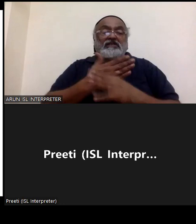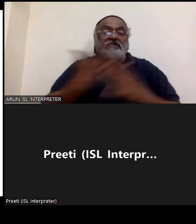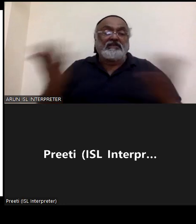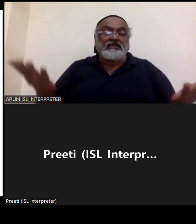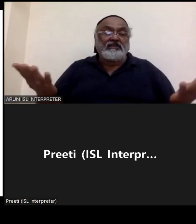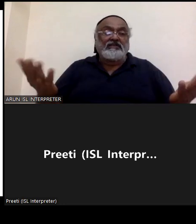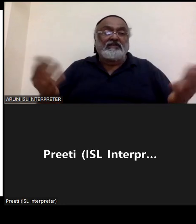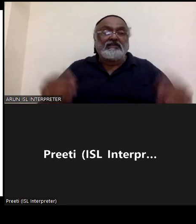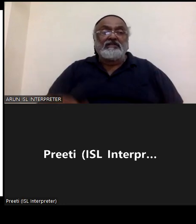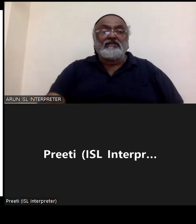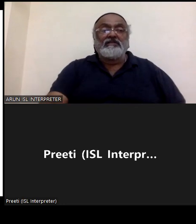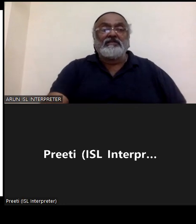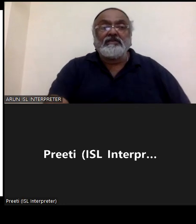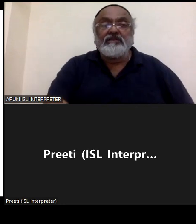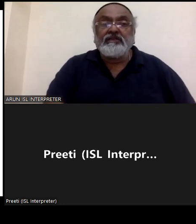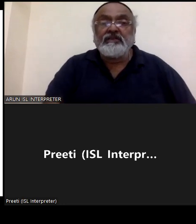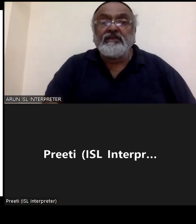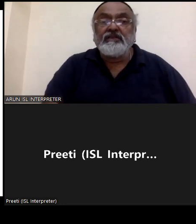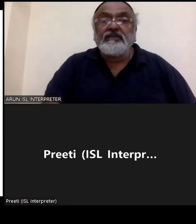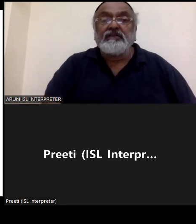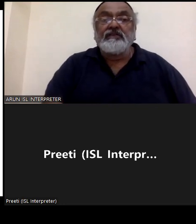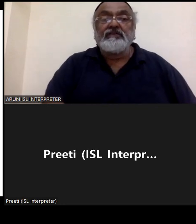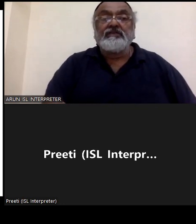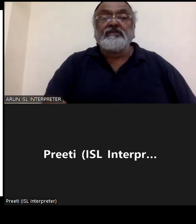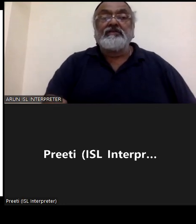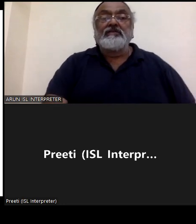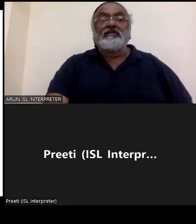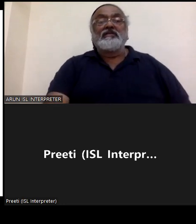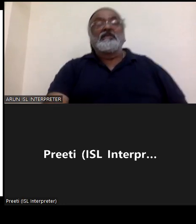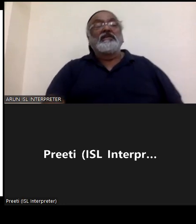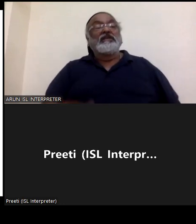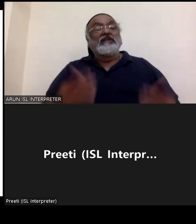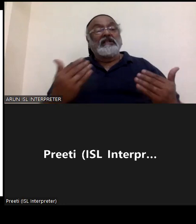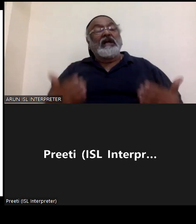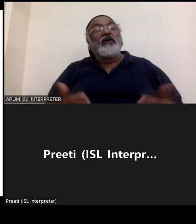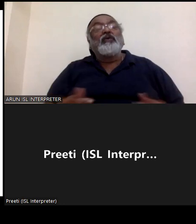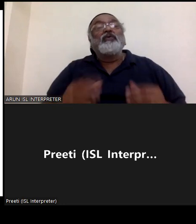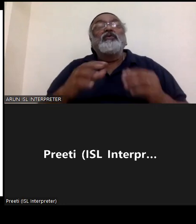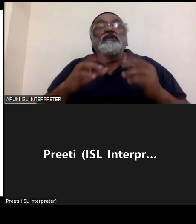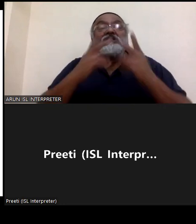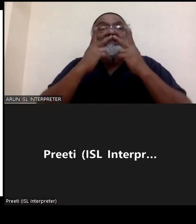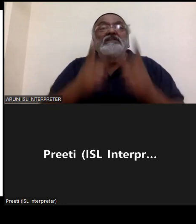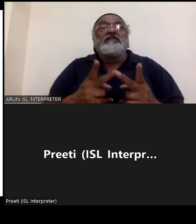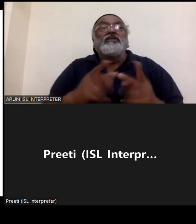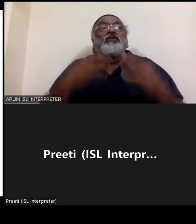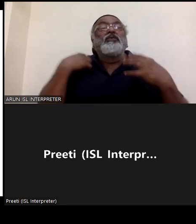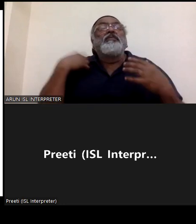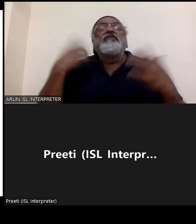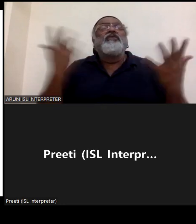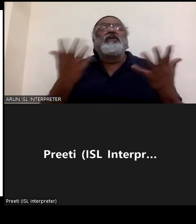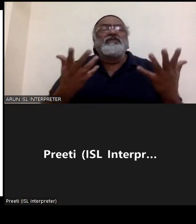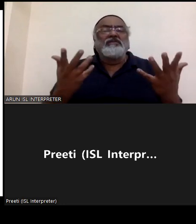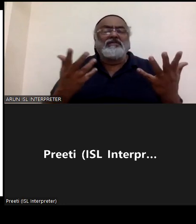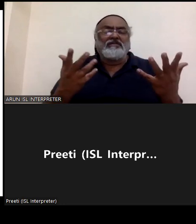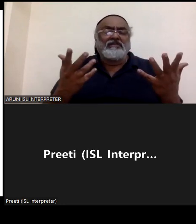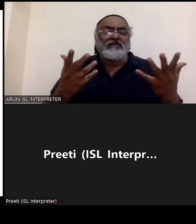Now, let's look into the constraints when we talk about such policies. So, self-help groups, jo